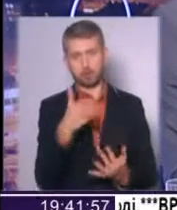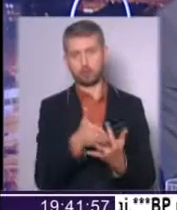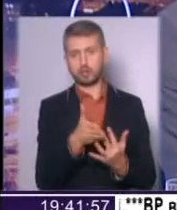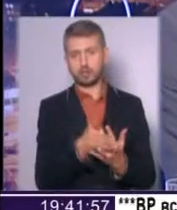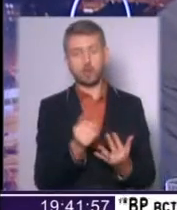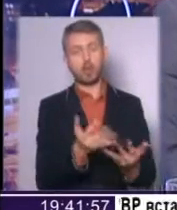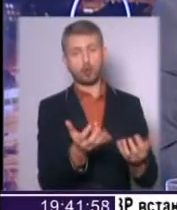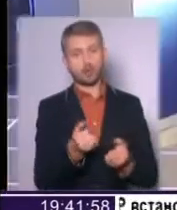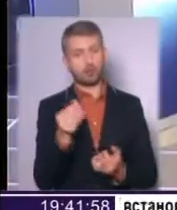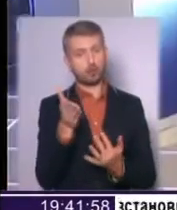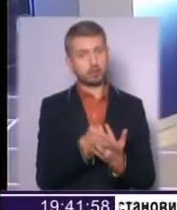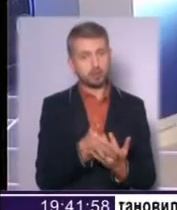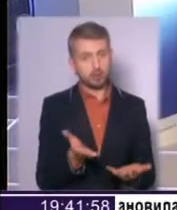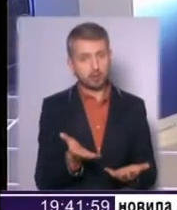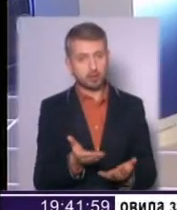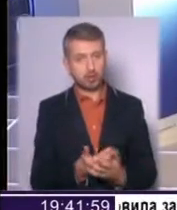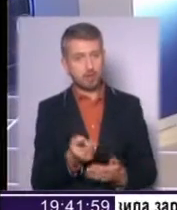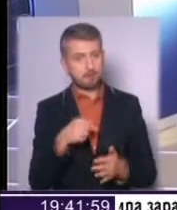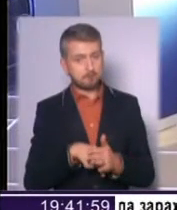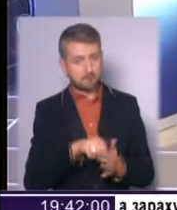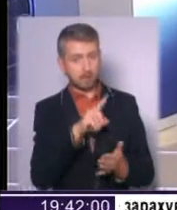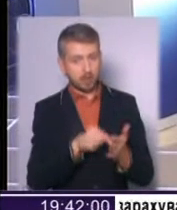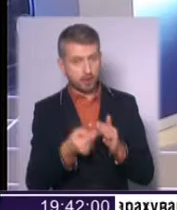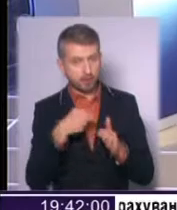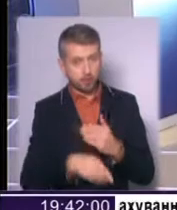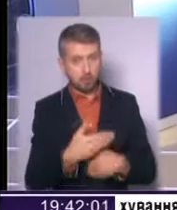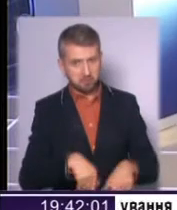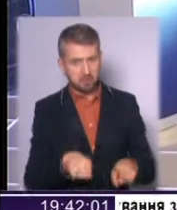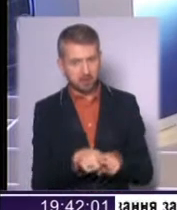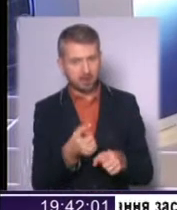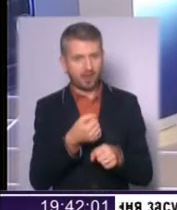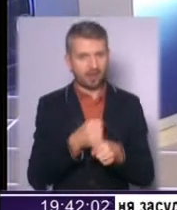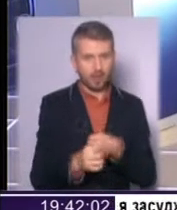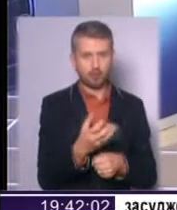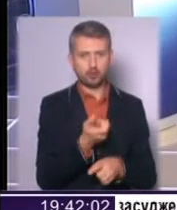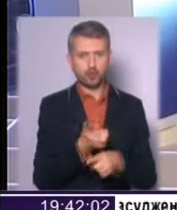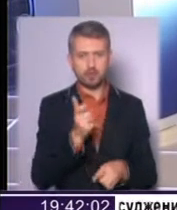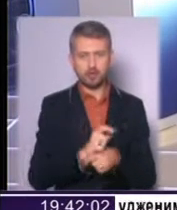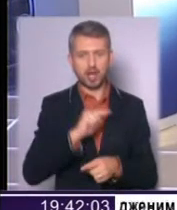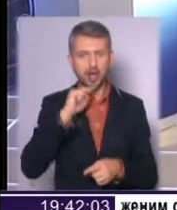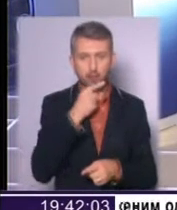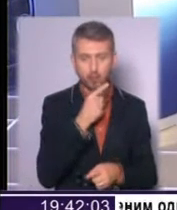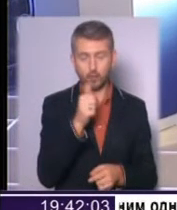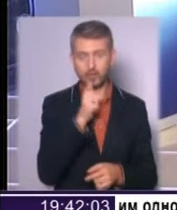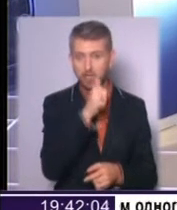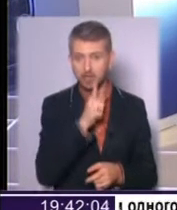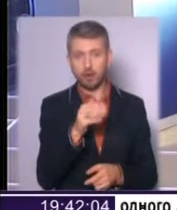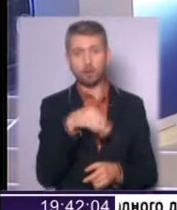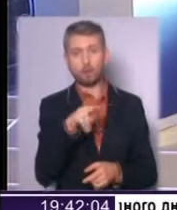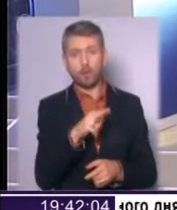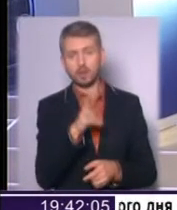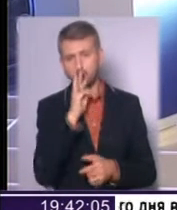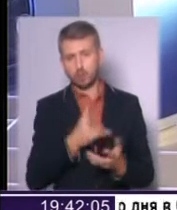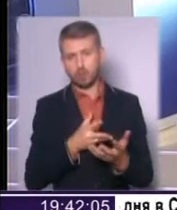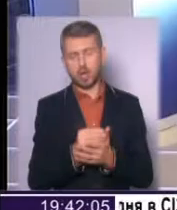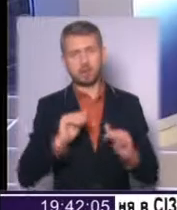працівник просить, каже, дайте мені довідку про заробітну плату. Не офіційну, яку там даєте, там не ту, що він отримає 4000 гривень, а